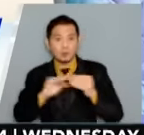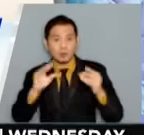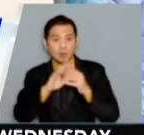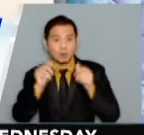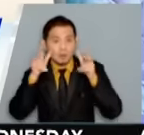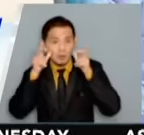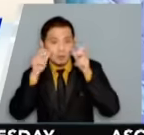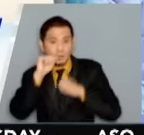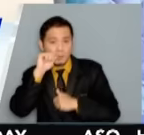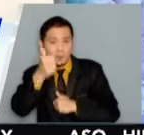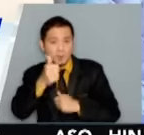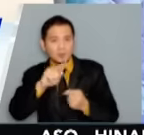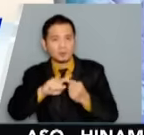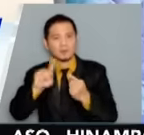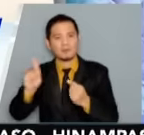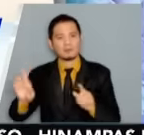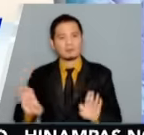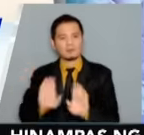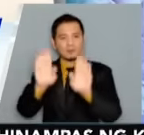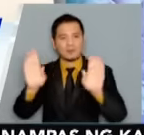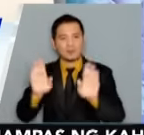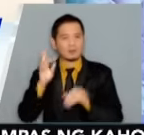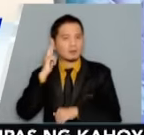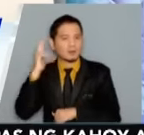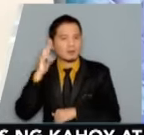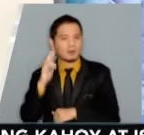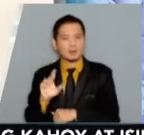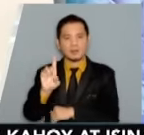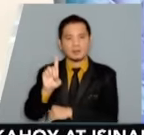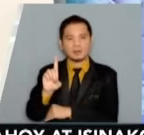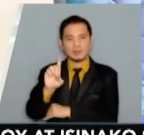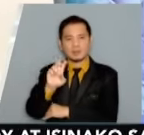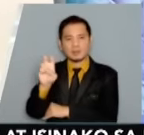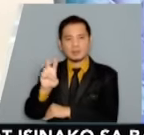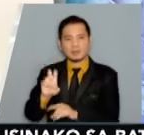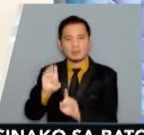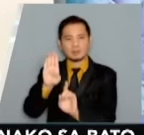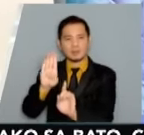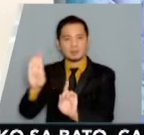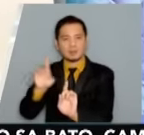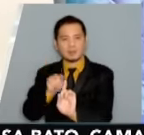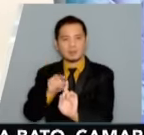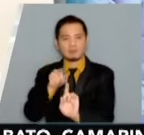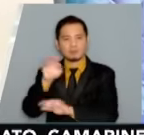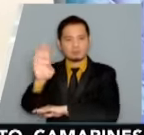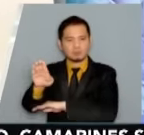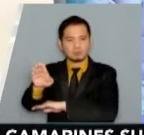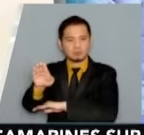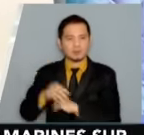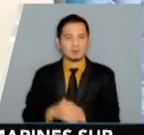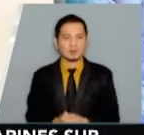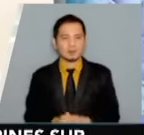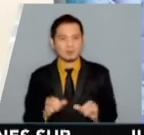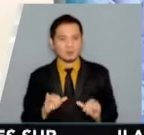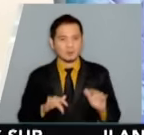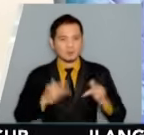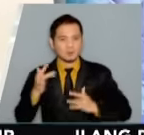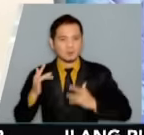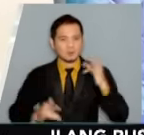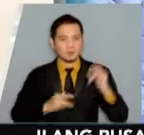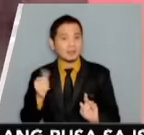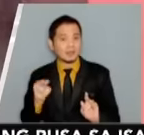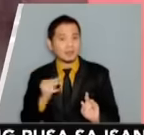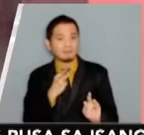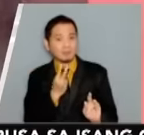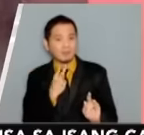Super Radio DZBB 12:30 ng tanghali. Exciting! Para silang umaate na rin. Pero voice acting, galing.